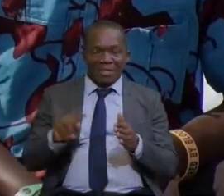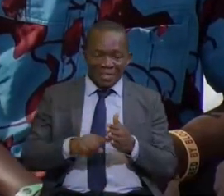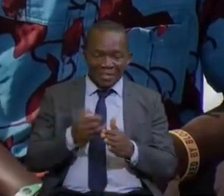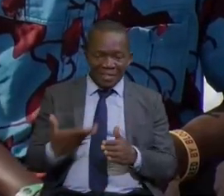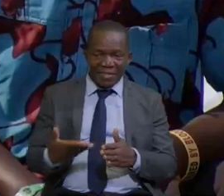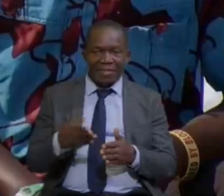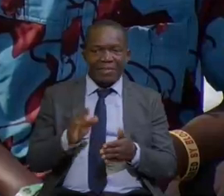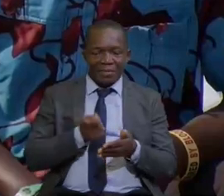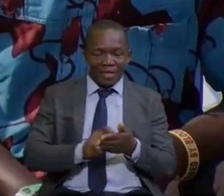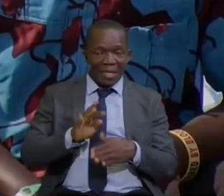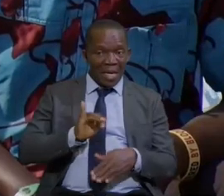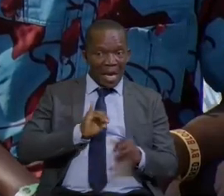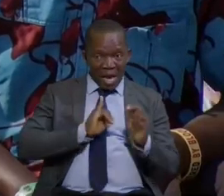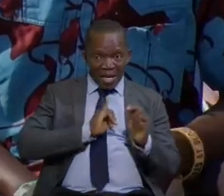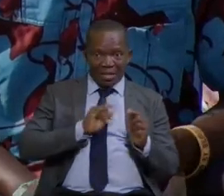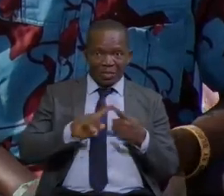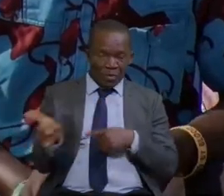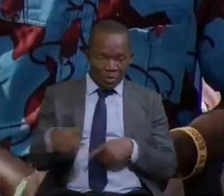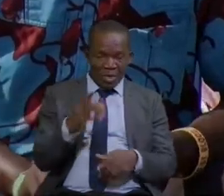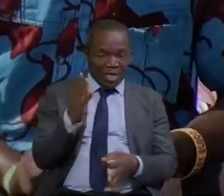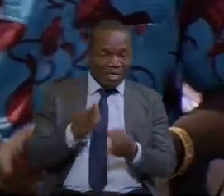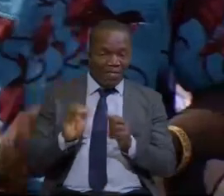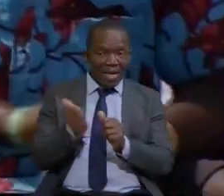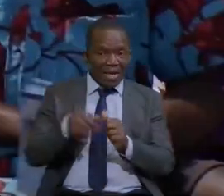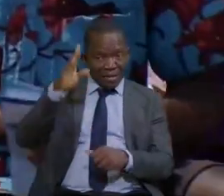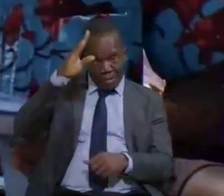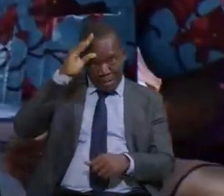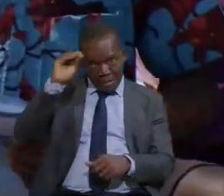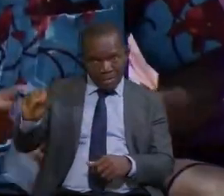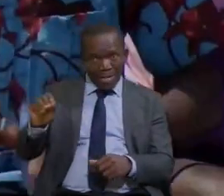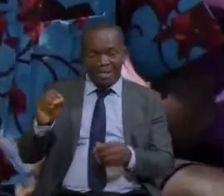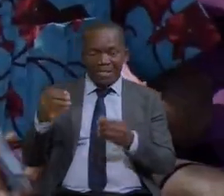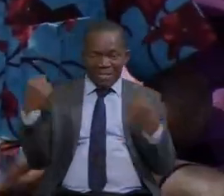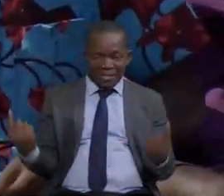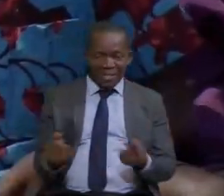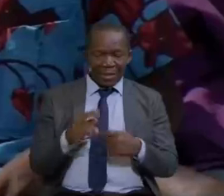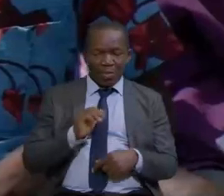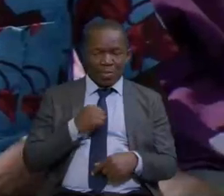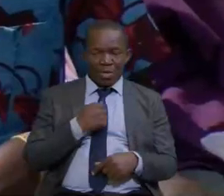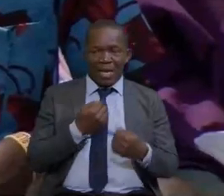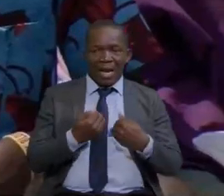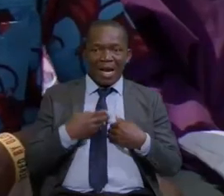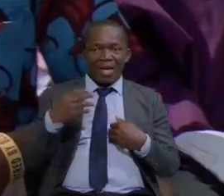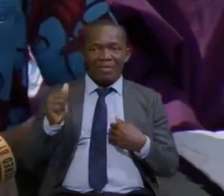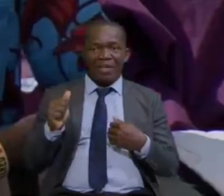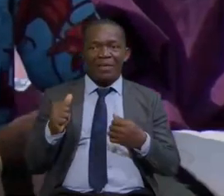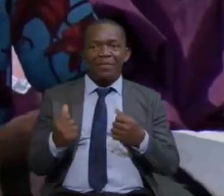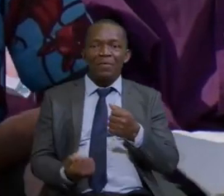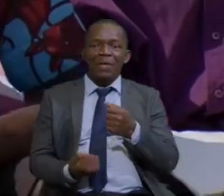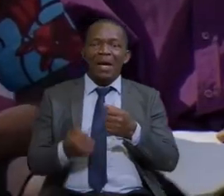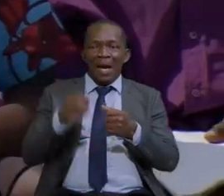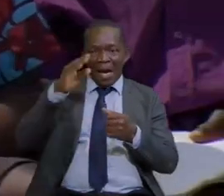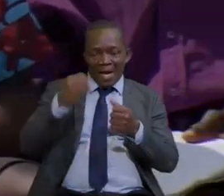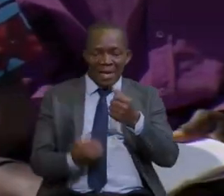Et si quelqu'un a péché, nous avons un avocat auprès du Père,